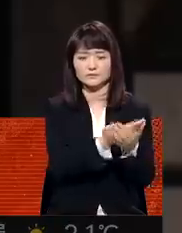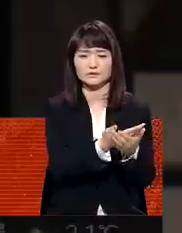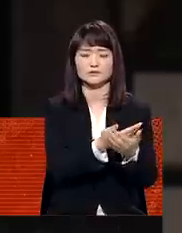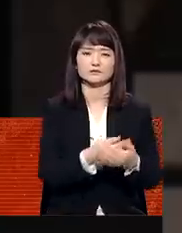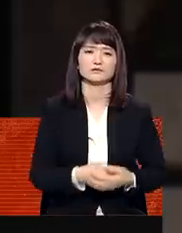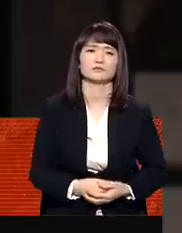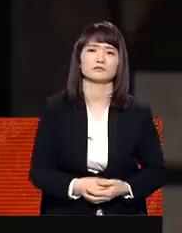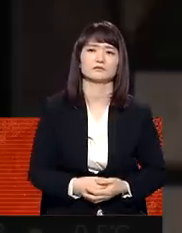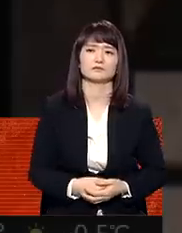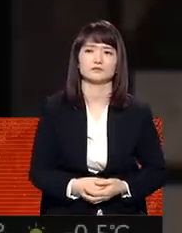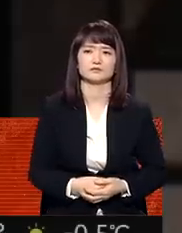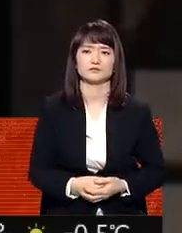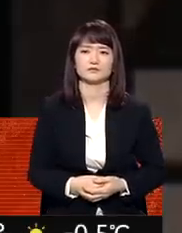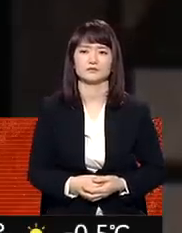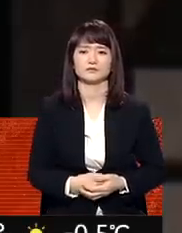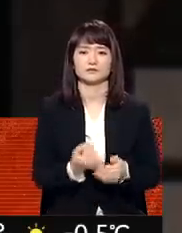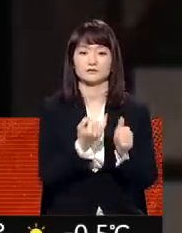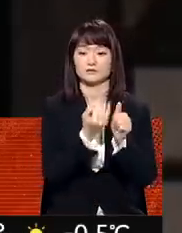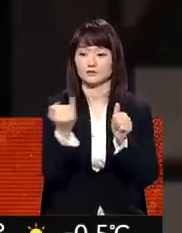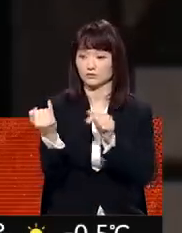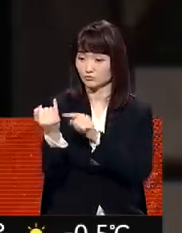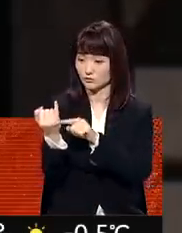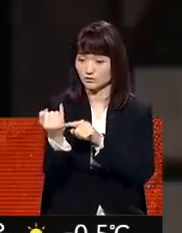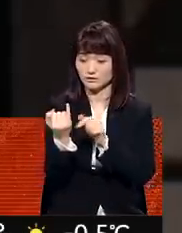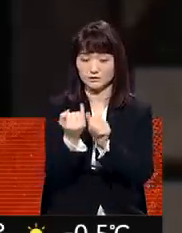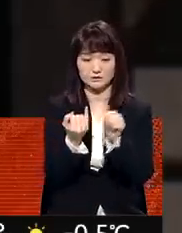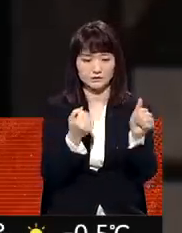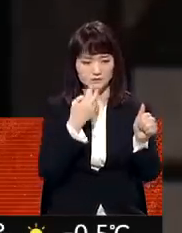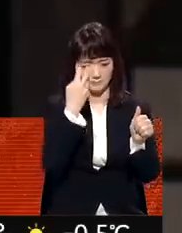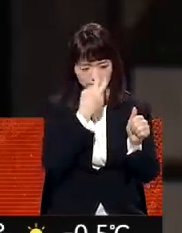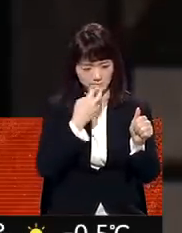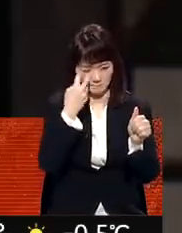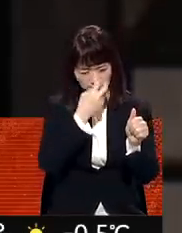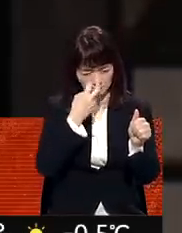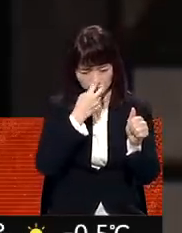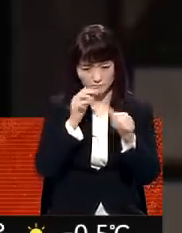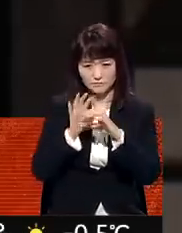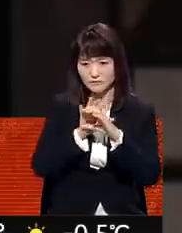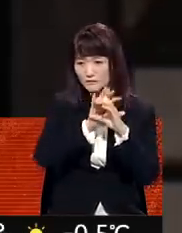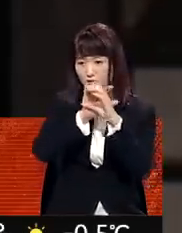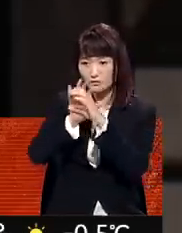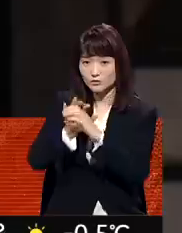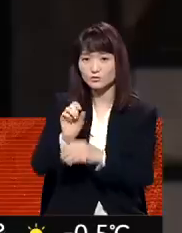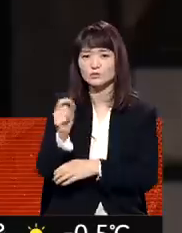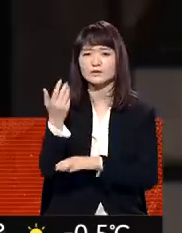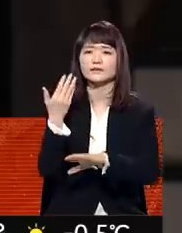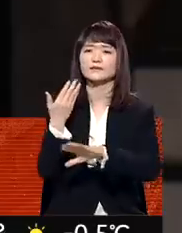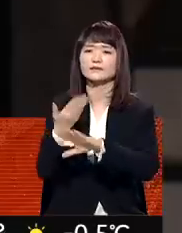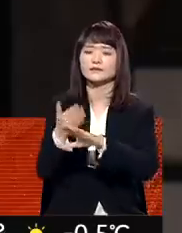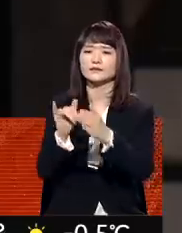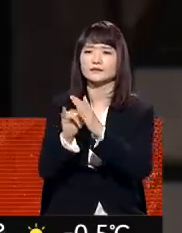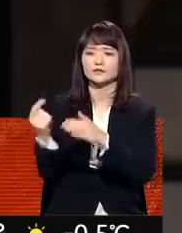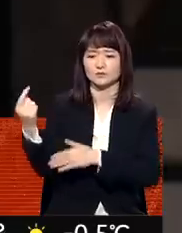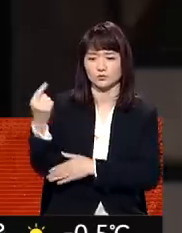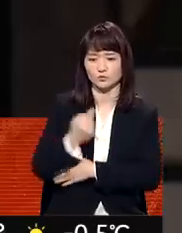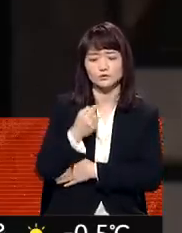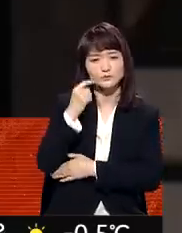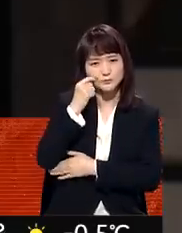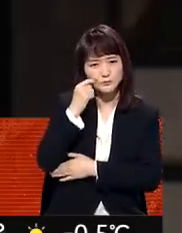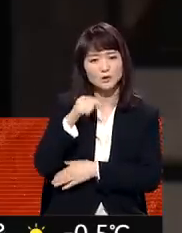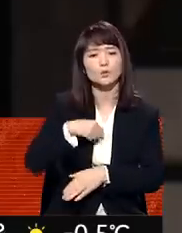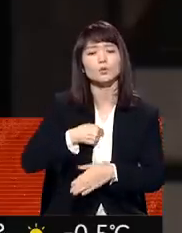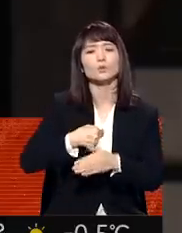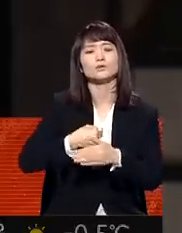그 간병을 도맡아 했는데요 사실 코로나19 때문에 다른 가족들은 올 수도 없는 상황 거의 독박 간병을